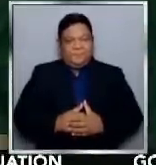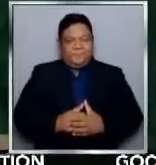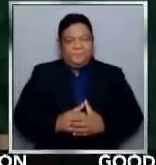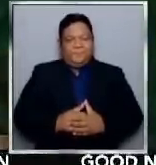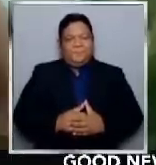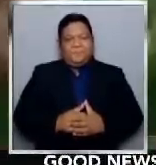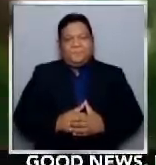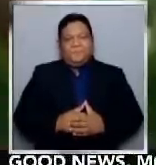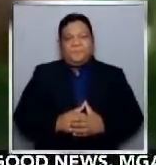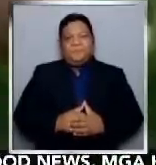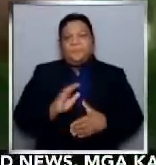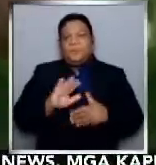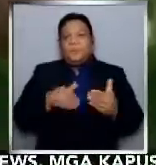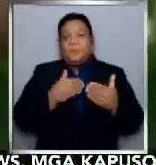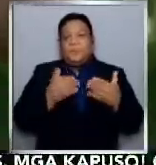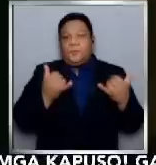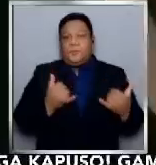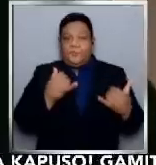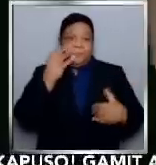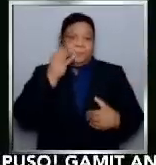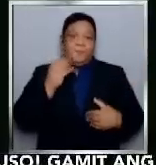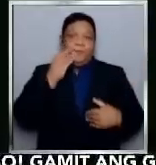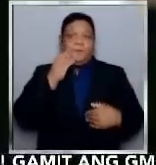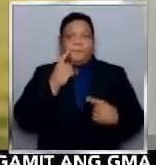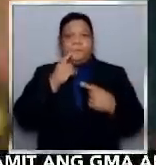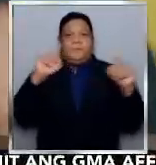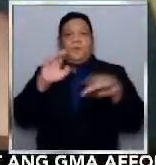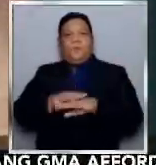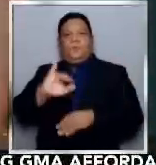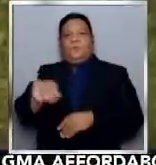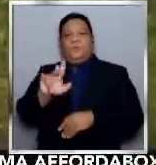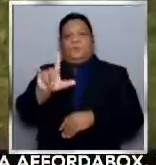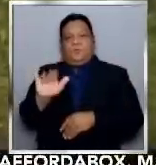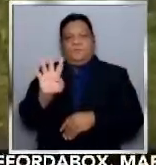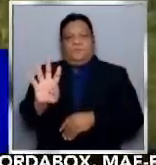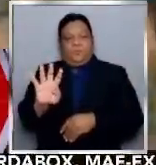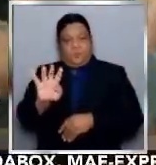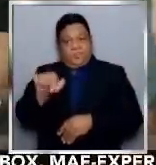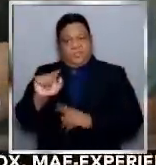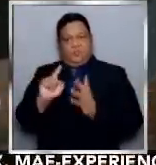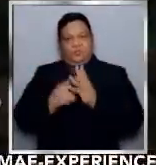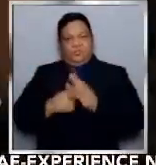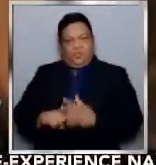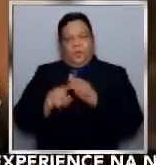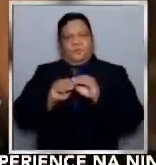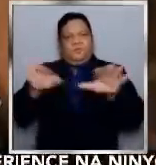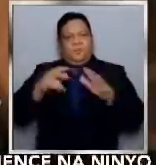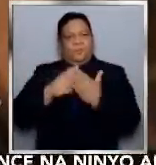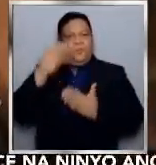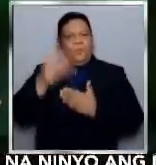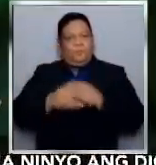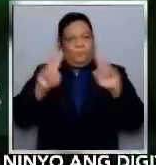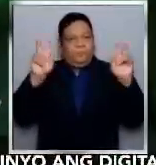lead to July 4 para kay Ruru Madrid. Ito ang araw nang simula ng kanyang pagbibidahang serye na lolong. Sa